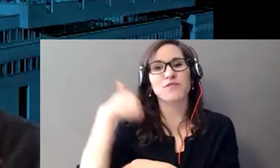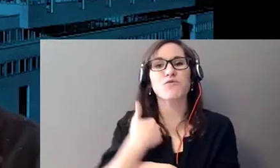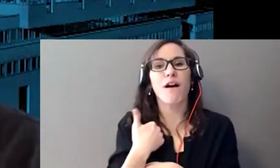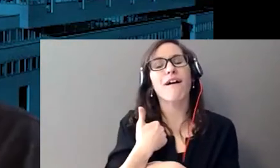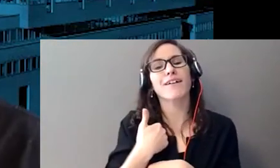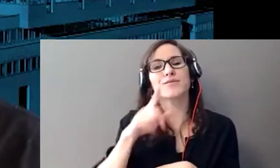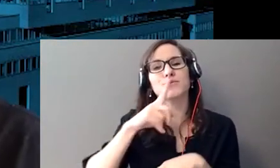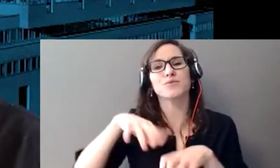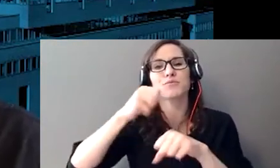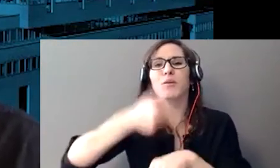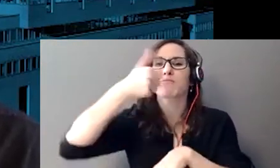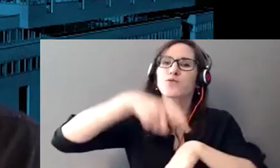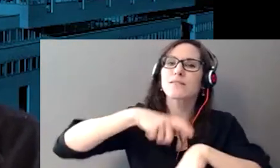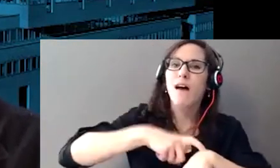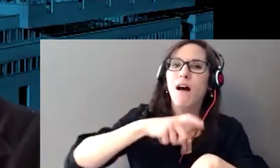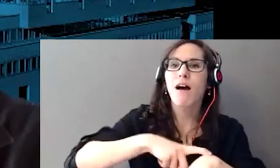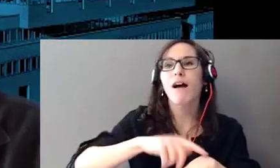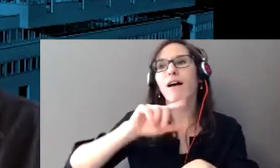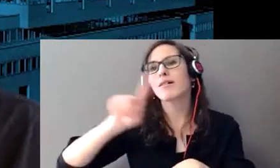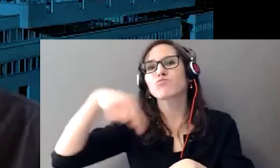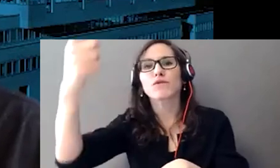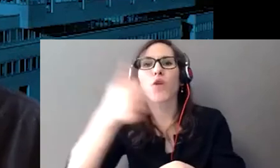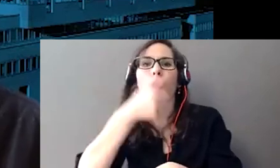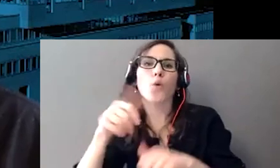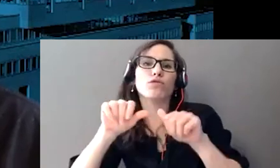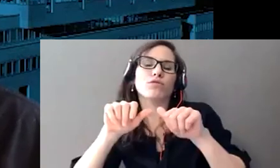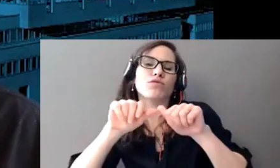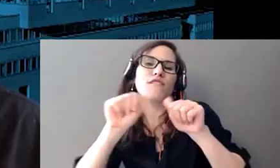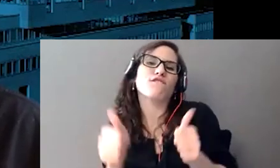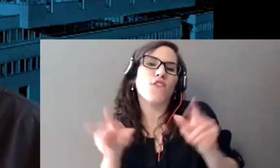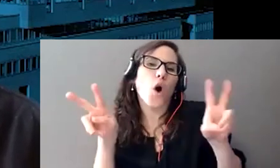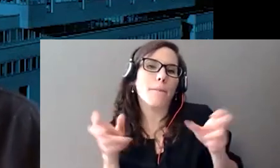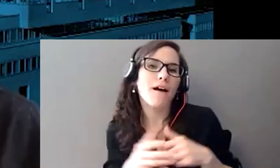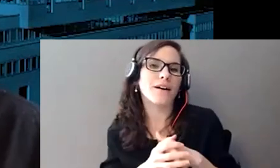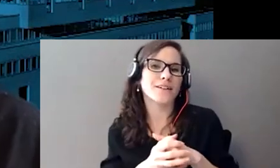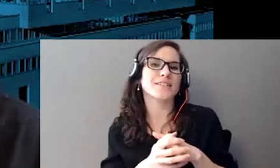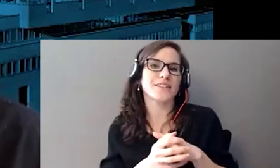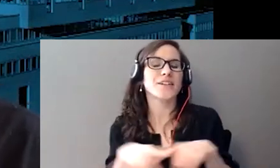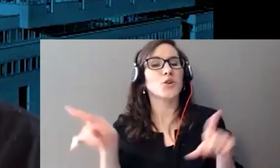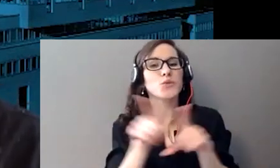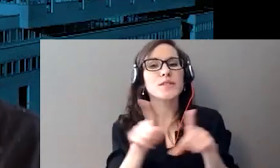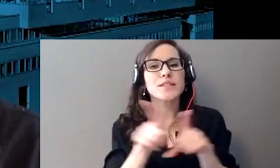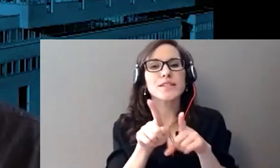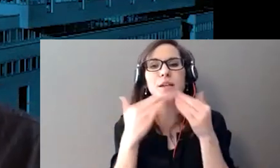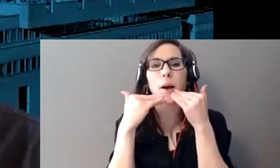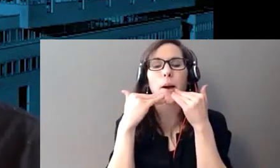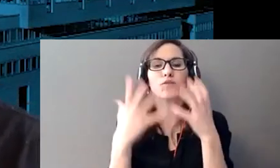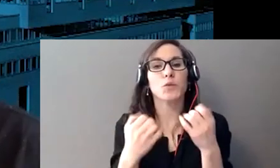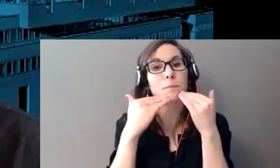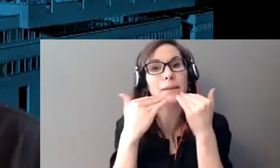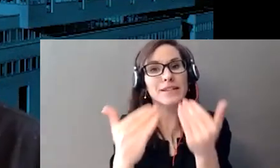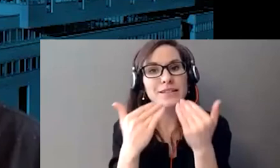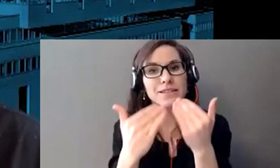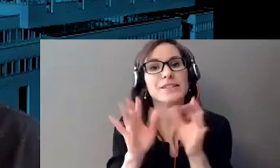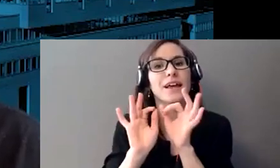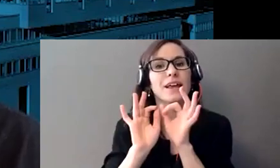ce sera sous un autre format et puis je tiens également à remercier l